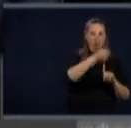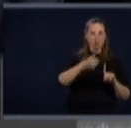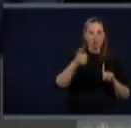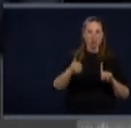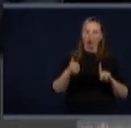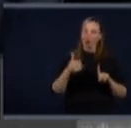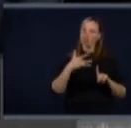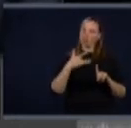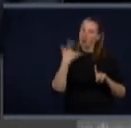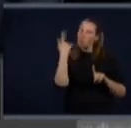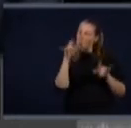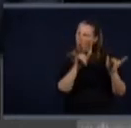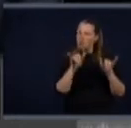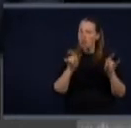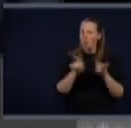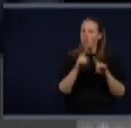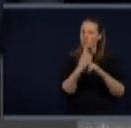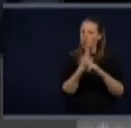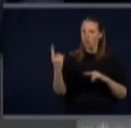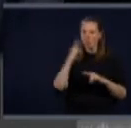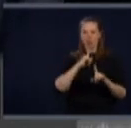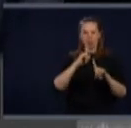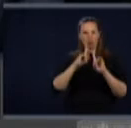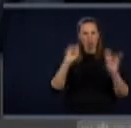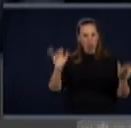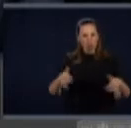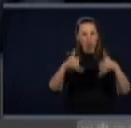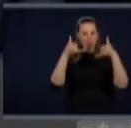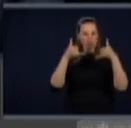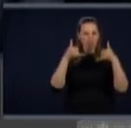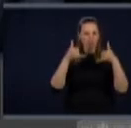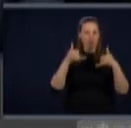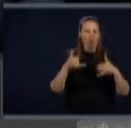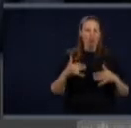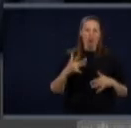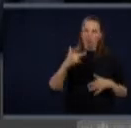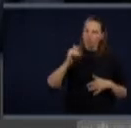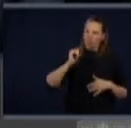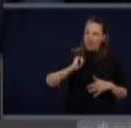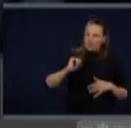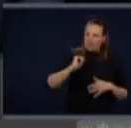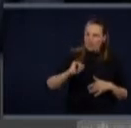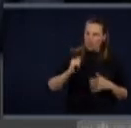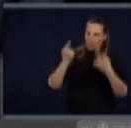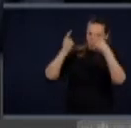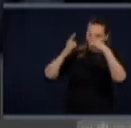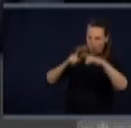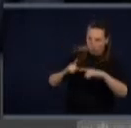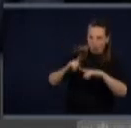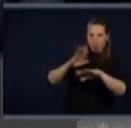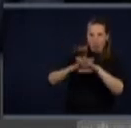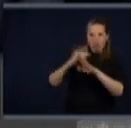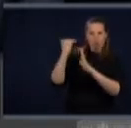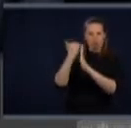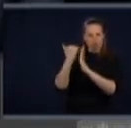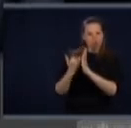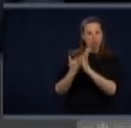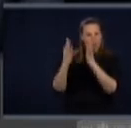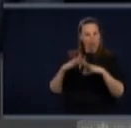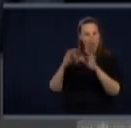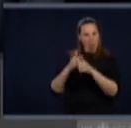une conférence téléphonique la semaine dernière. On est en train d'essayer de s'entendre sur un certain nombre de principes et je pense qu'on